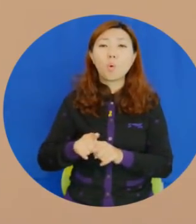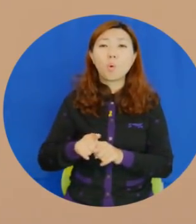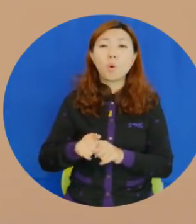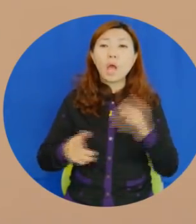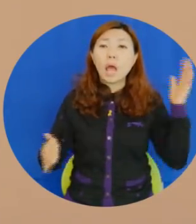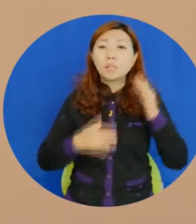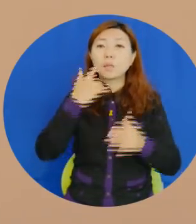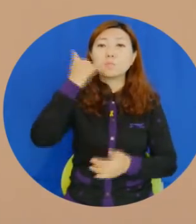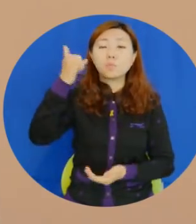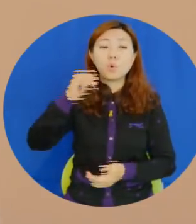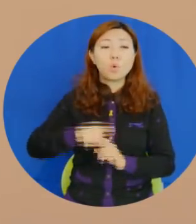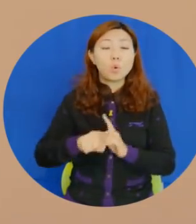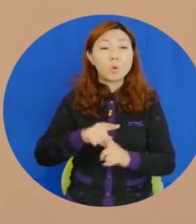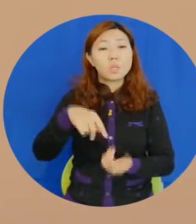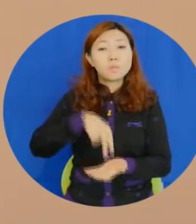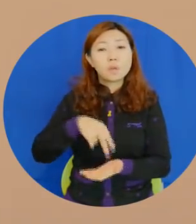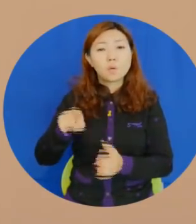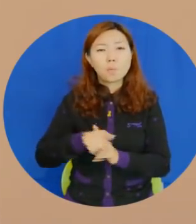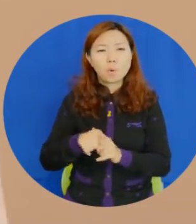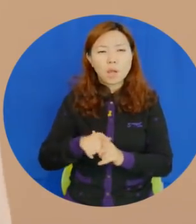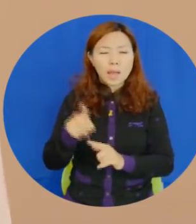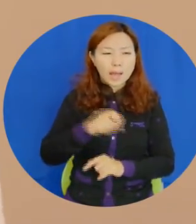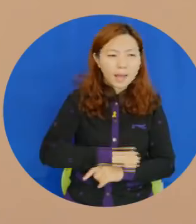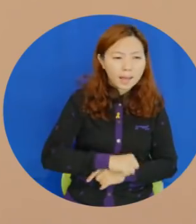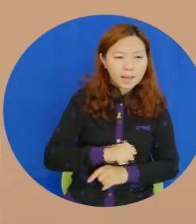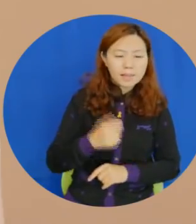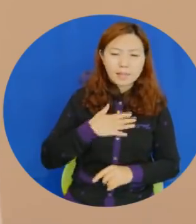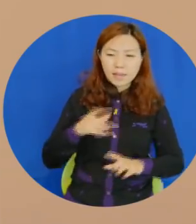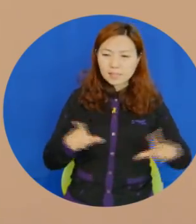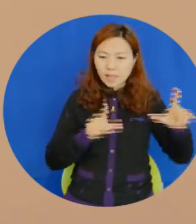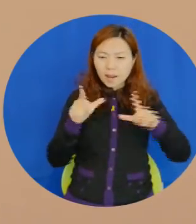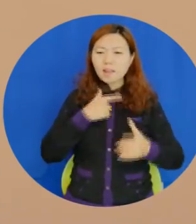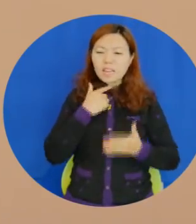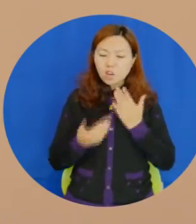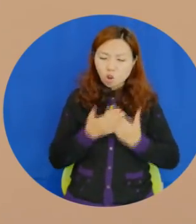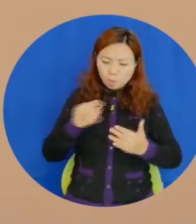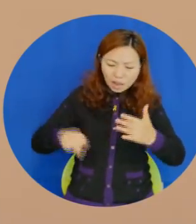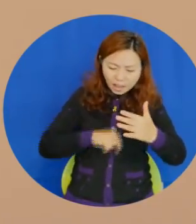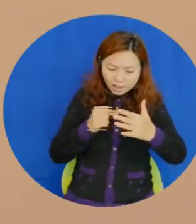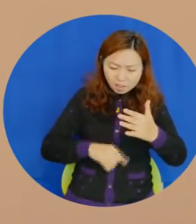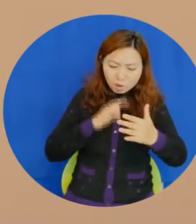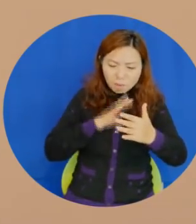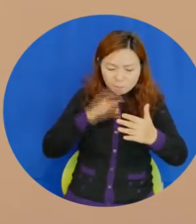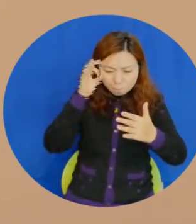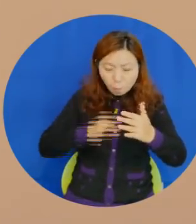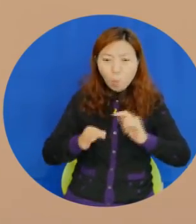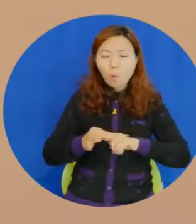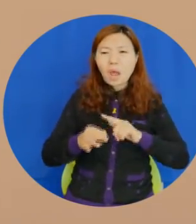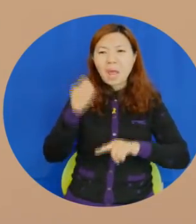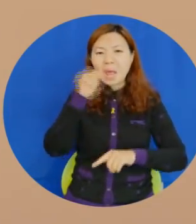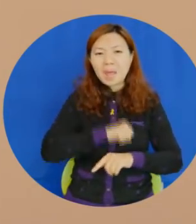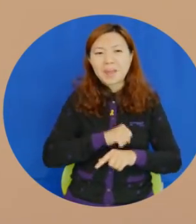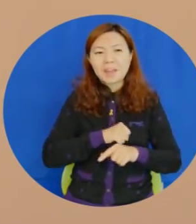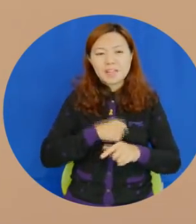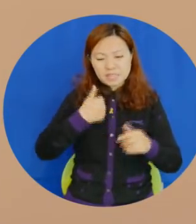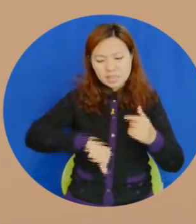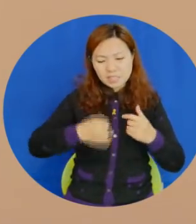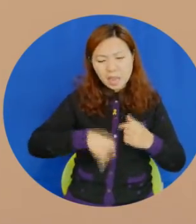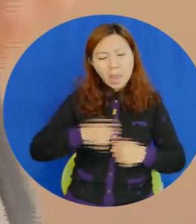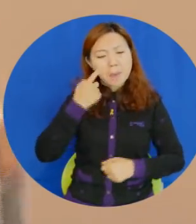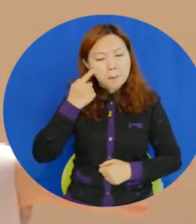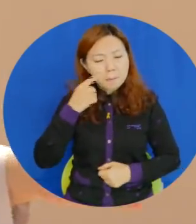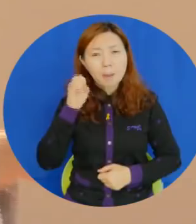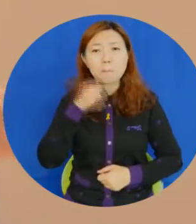경험 위해서 자기가 살아온 세계에서 어떤 게 유명한 대학이 좋더라, 뭐가 좋더라, 이걸